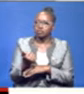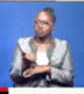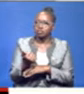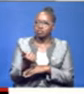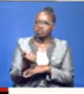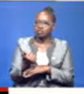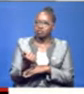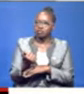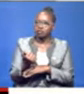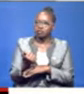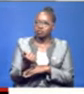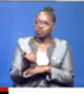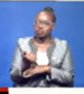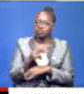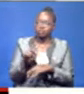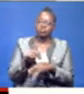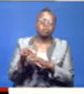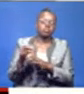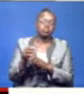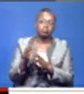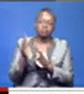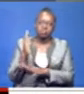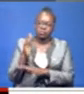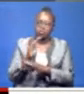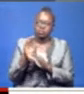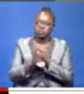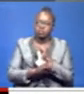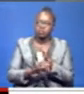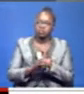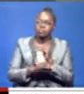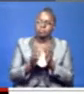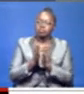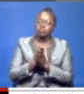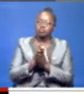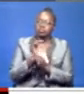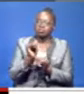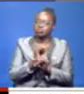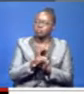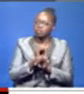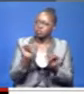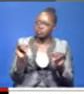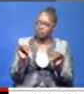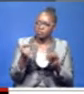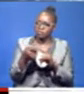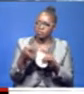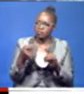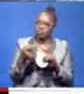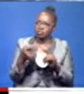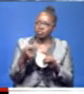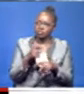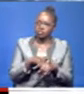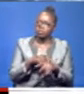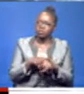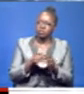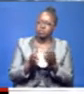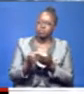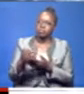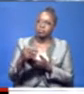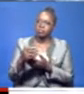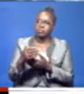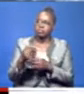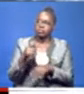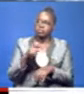ulinzi wa taifa nchini China. Kila mbegu inatakiwa kusafishwa kwa makini kutoka inapokusanywa hadi